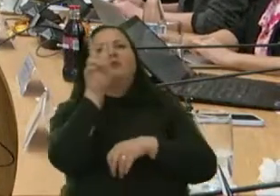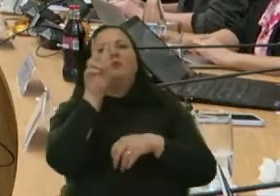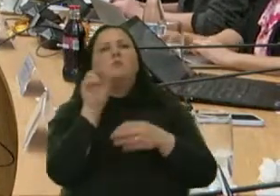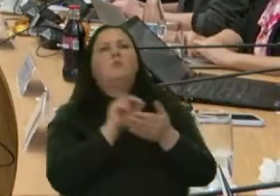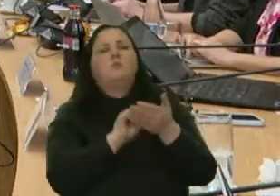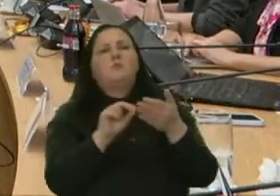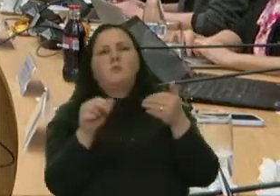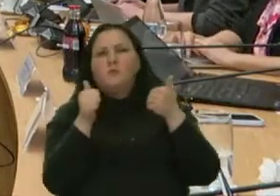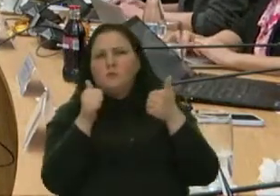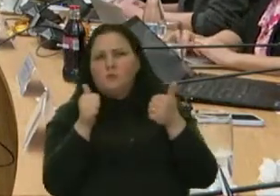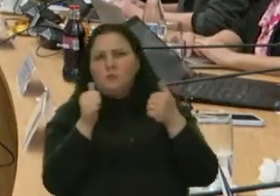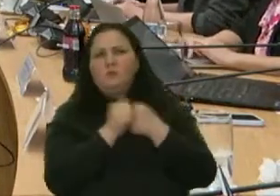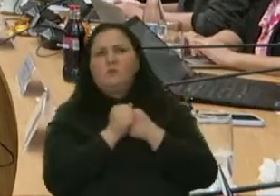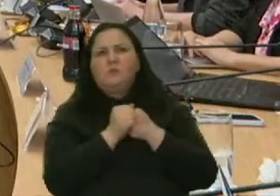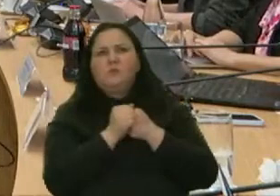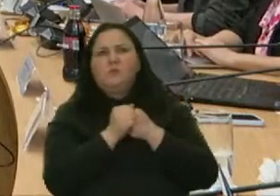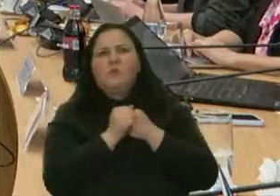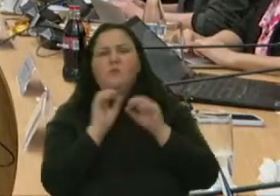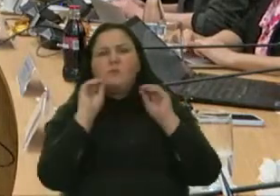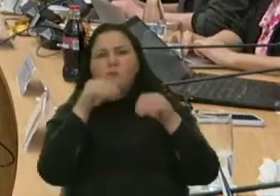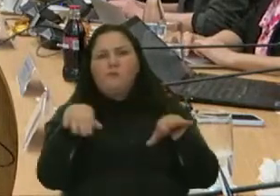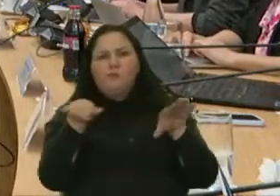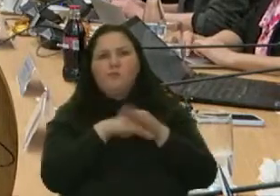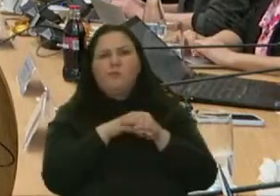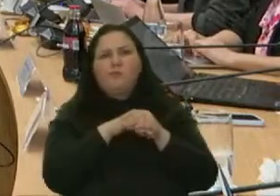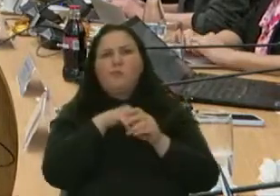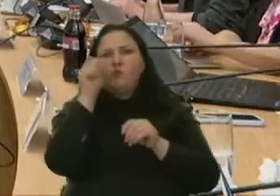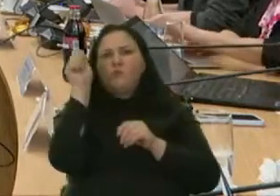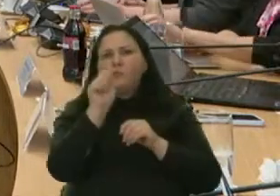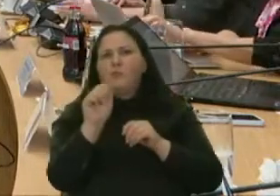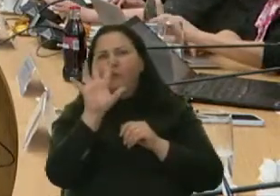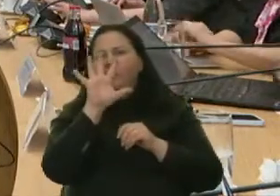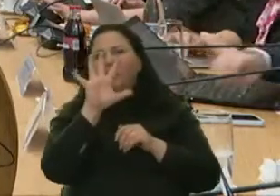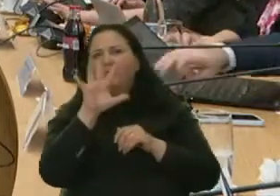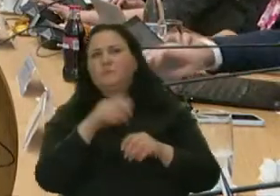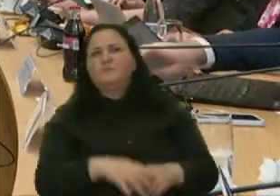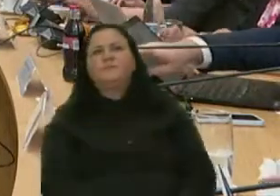Comisia juridică aviz favorabil supun la vot proiectul numărul